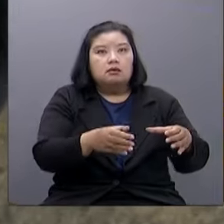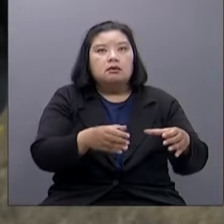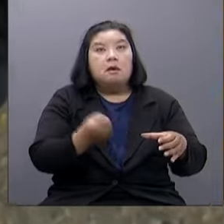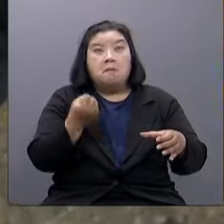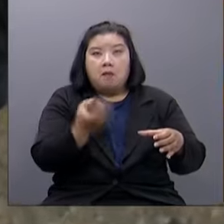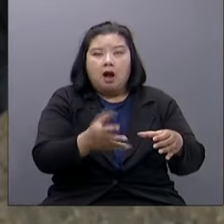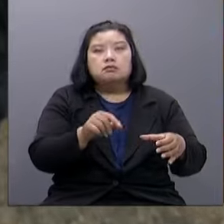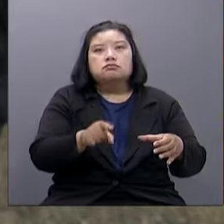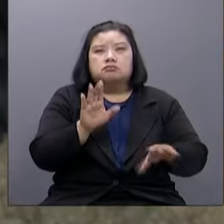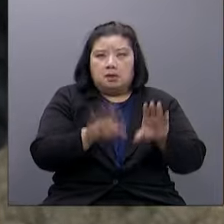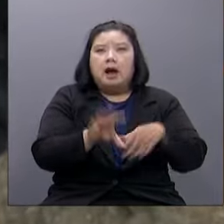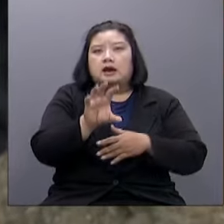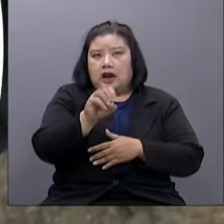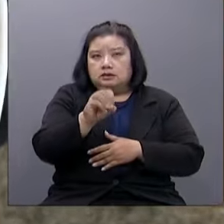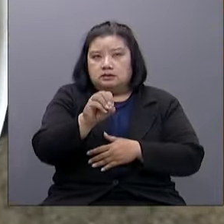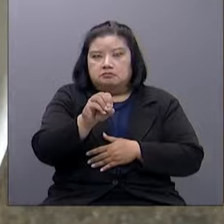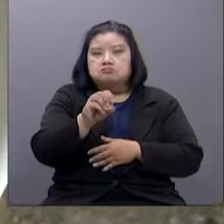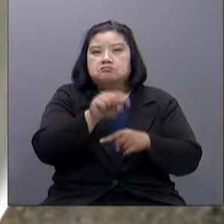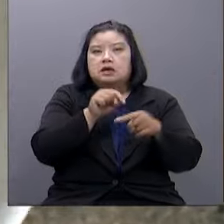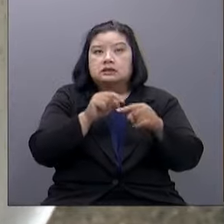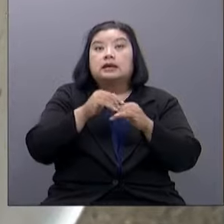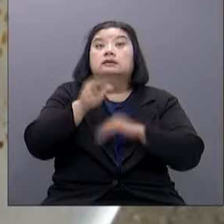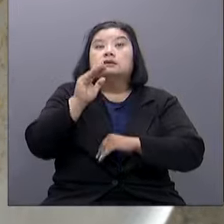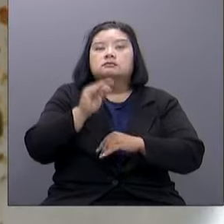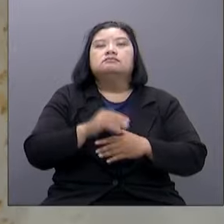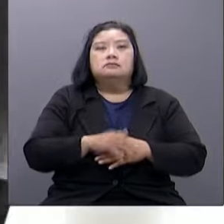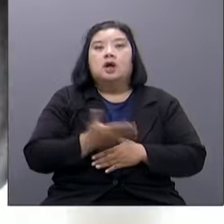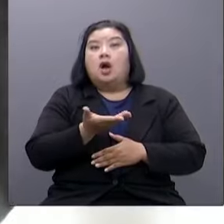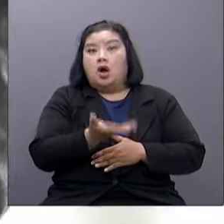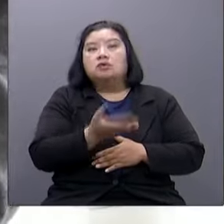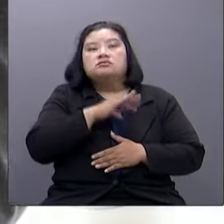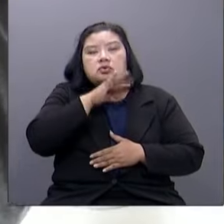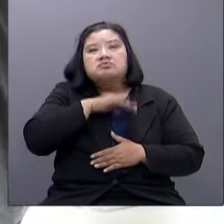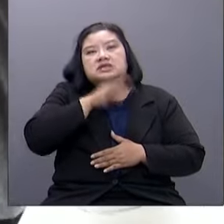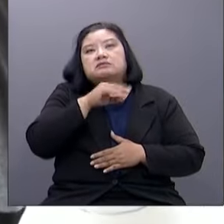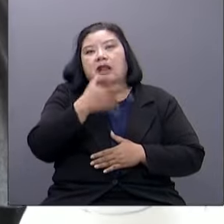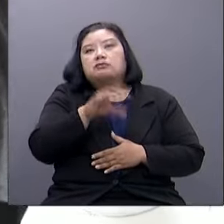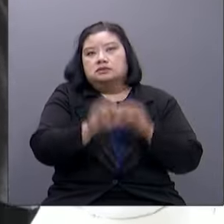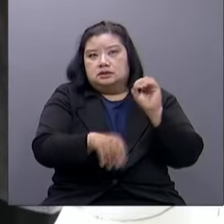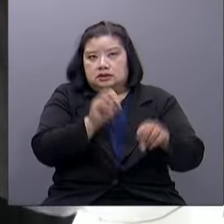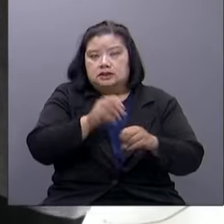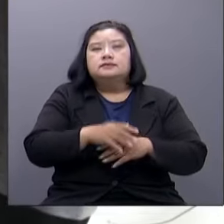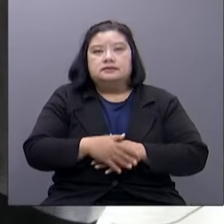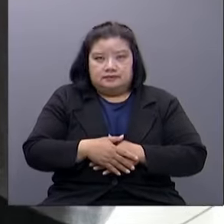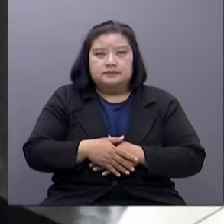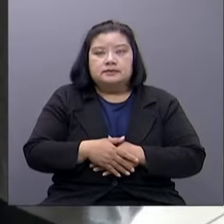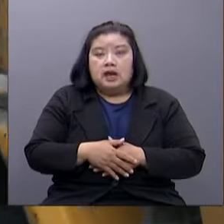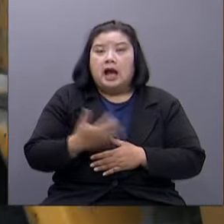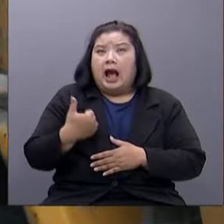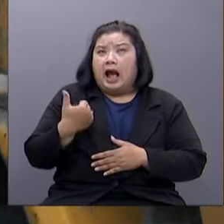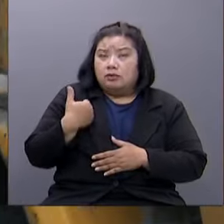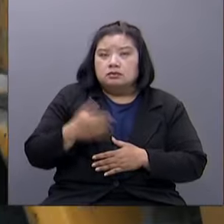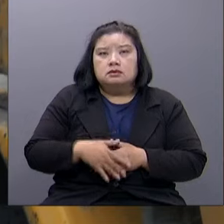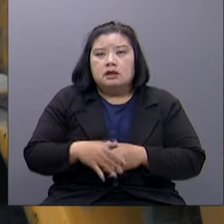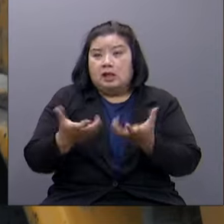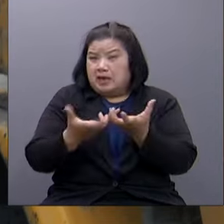จะ 50% ขึ้นไปของวอลลุ่มทั้งหมดที่เป็นขยะที่ต้องจัดการเวลาที่เราไม่คัดแยก